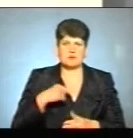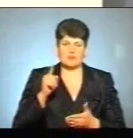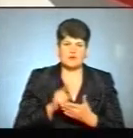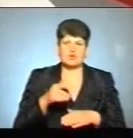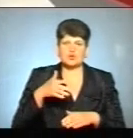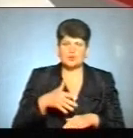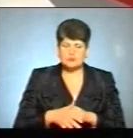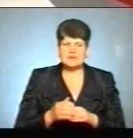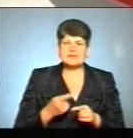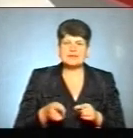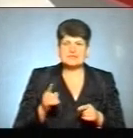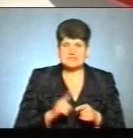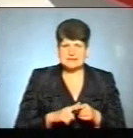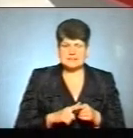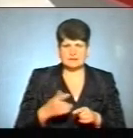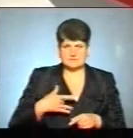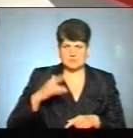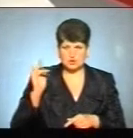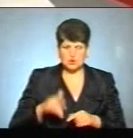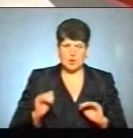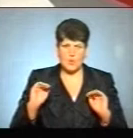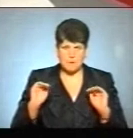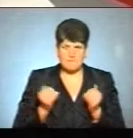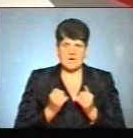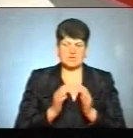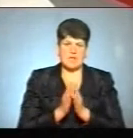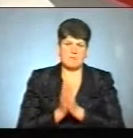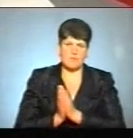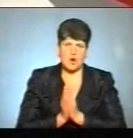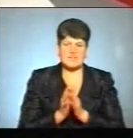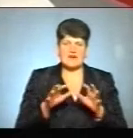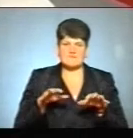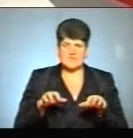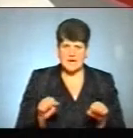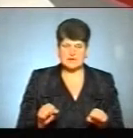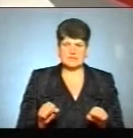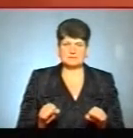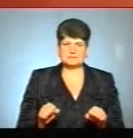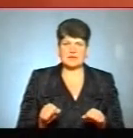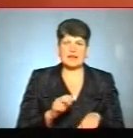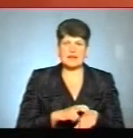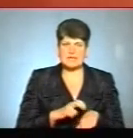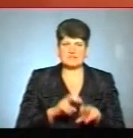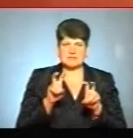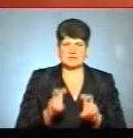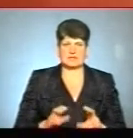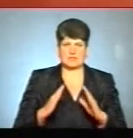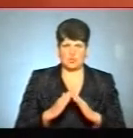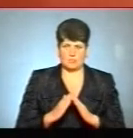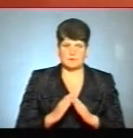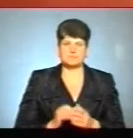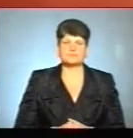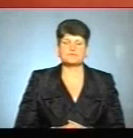прийдешні вихідні, це суворі обмеження і прохання влади і лікарів сидіти вдома.